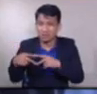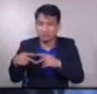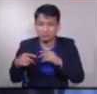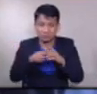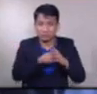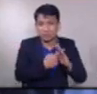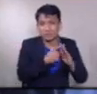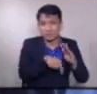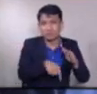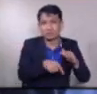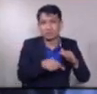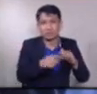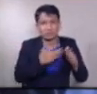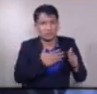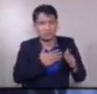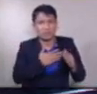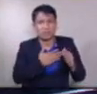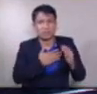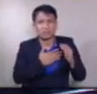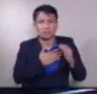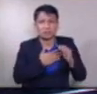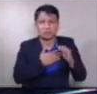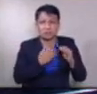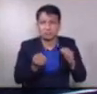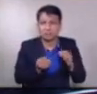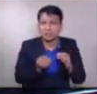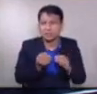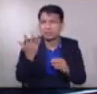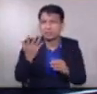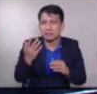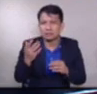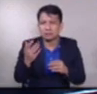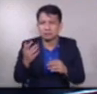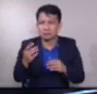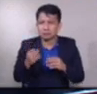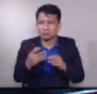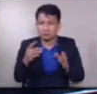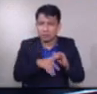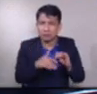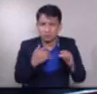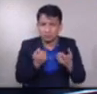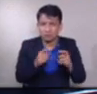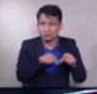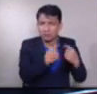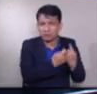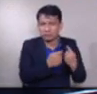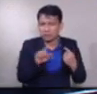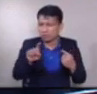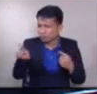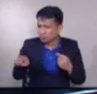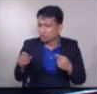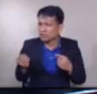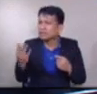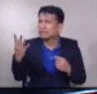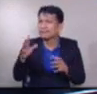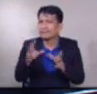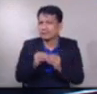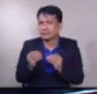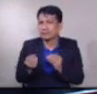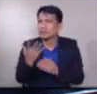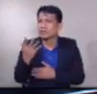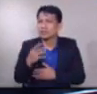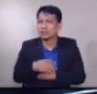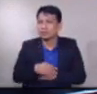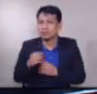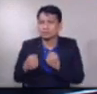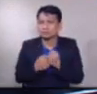we always start with the baseline. Okay. Ngayon, ilan yun? Ilan yun? Na curious kami, syempre, ilan yun kung hindi yung